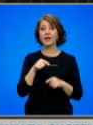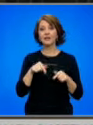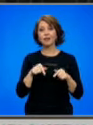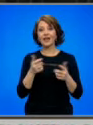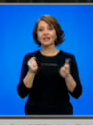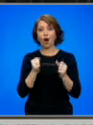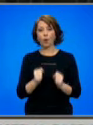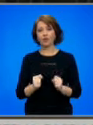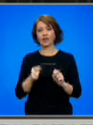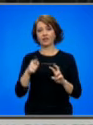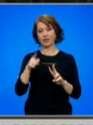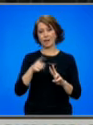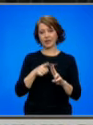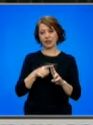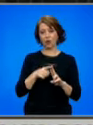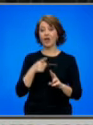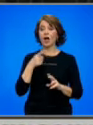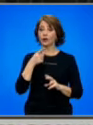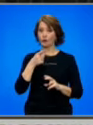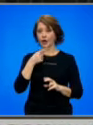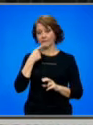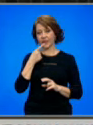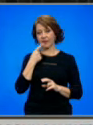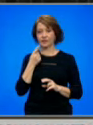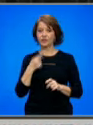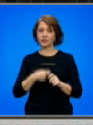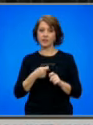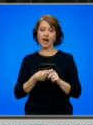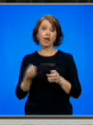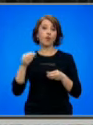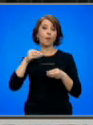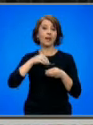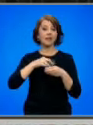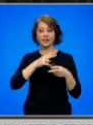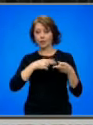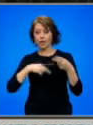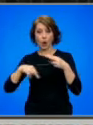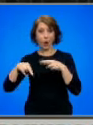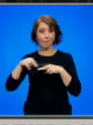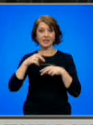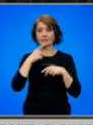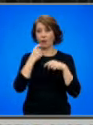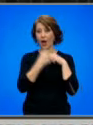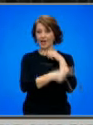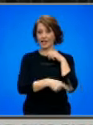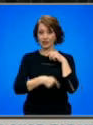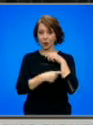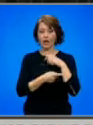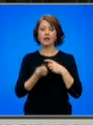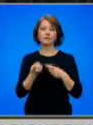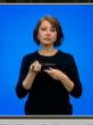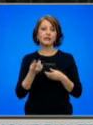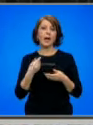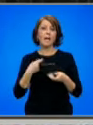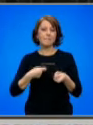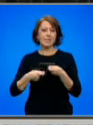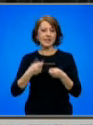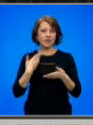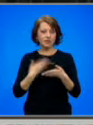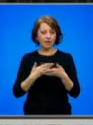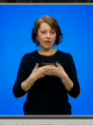Петков. Петков вече заяви, че ще бъдат създадени допълнителни комисии към историческата, така по икономика, бизнес взаимоотношенията в областта